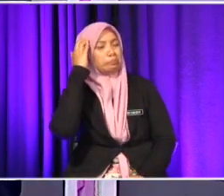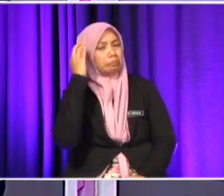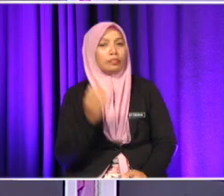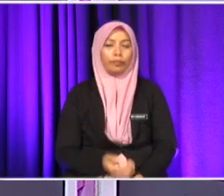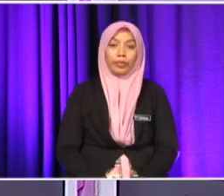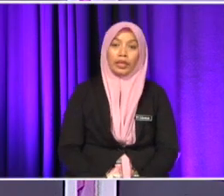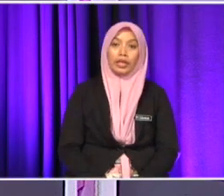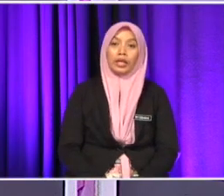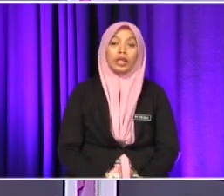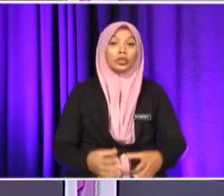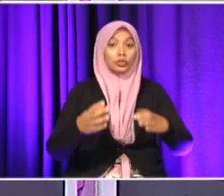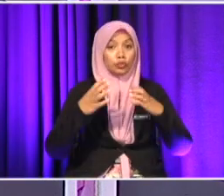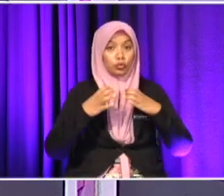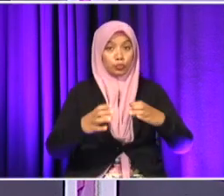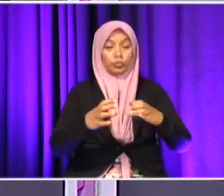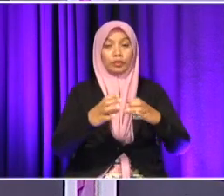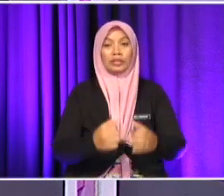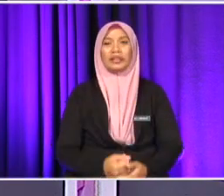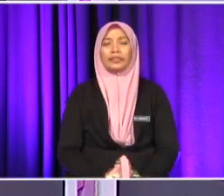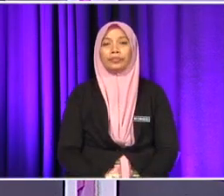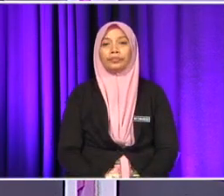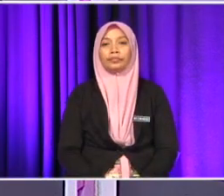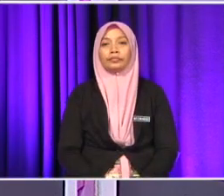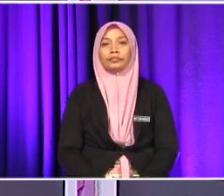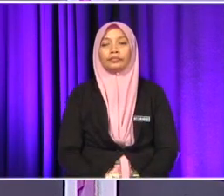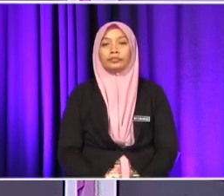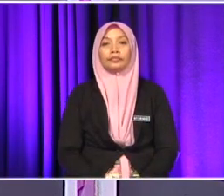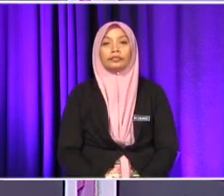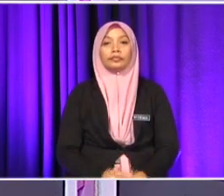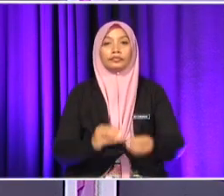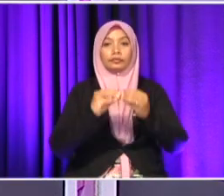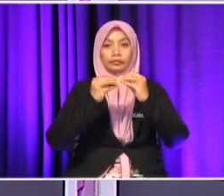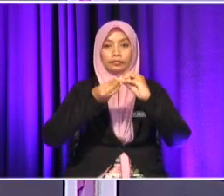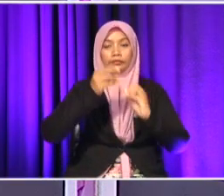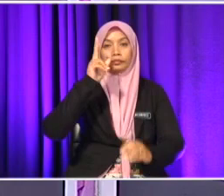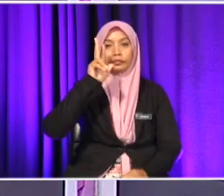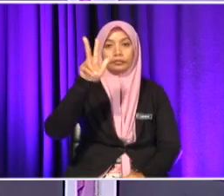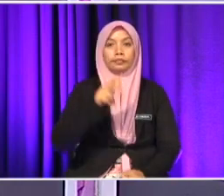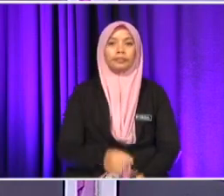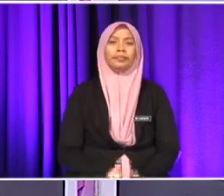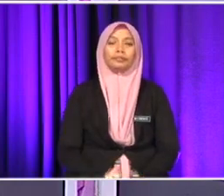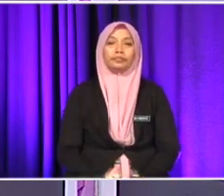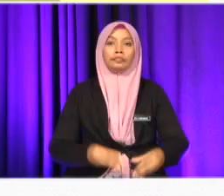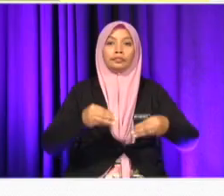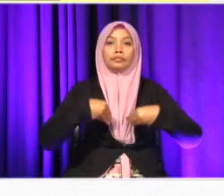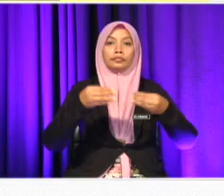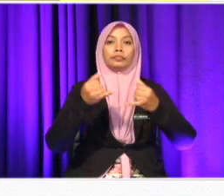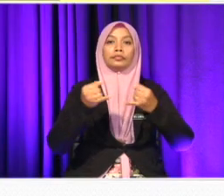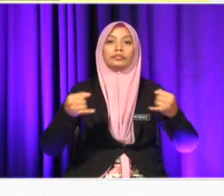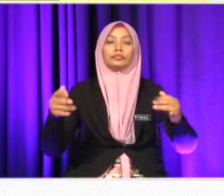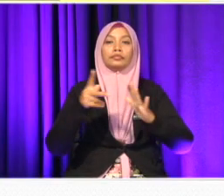kita coba pula yang ke-3 tadi berikan jenis-jenis pengeluaran